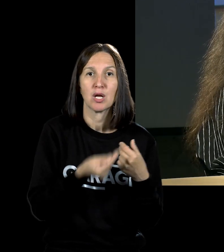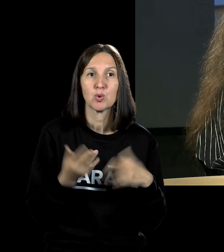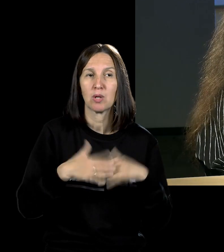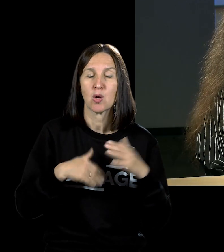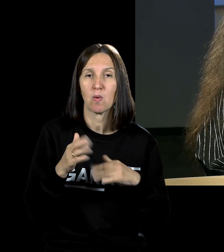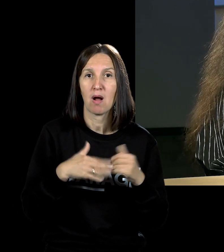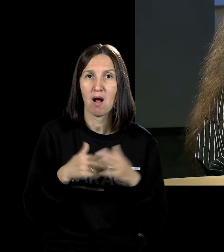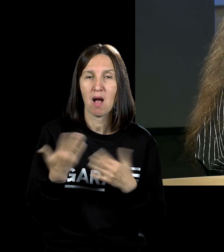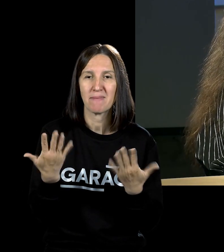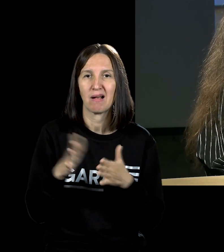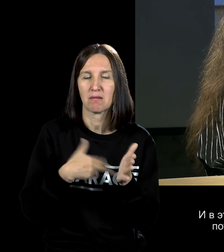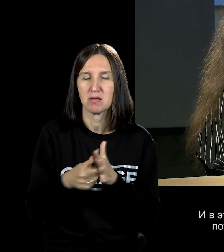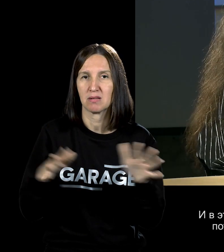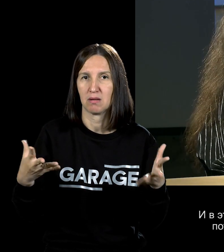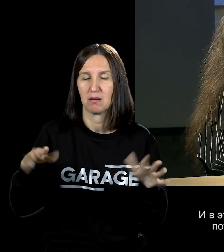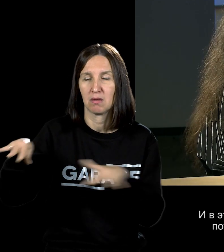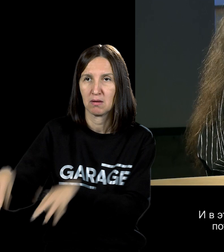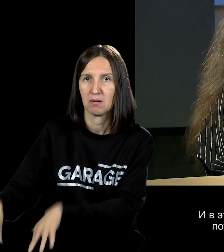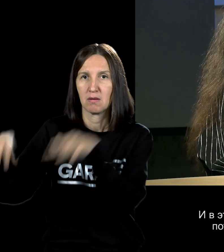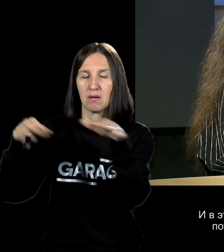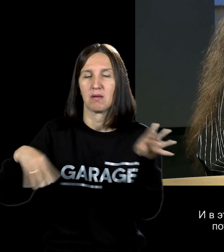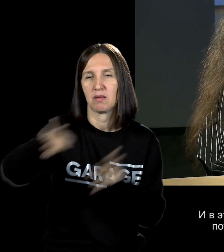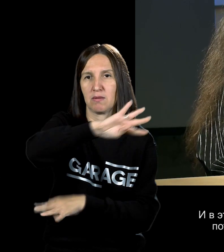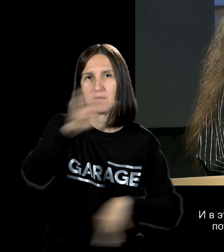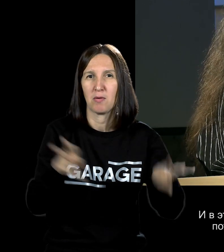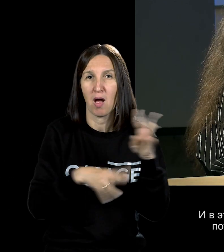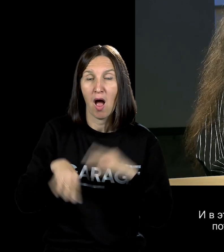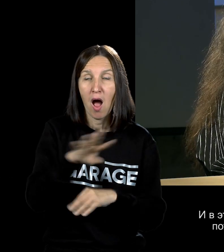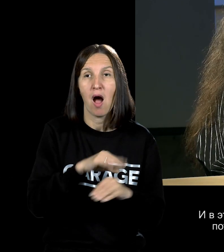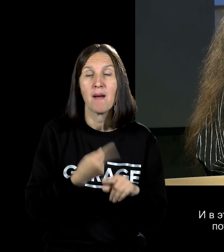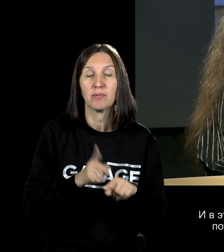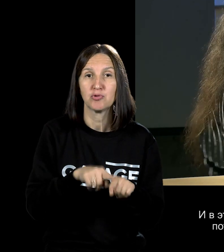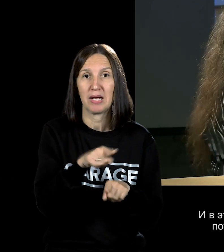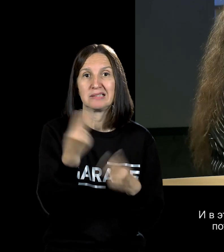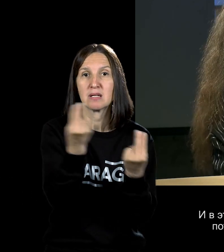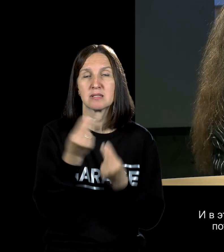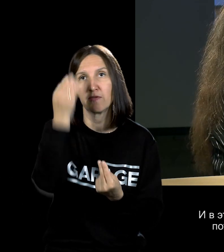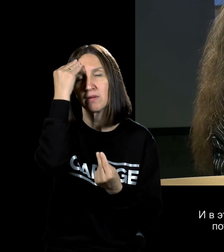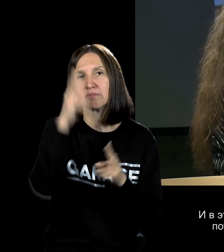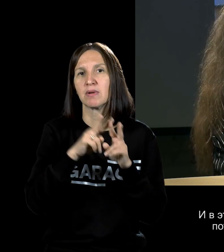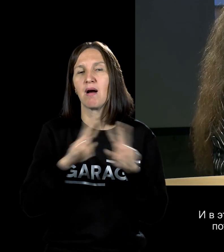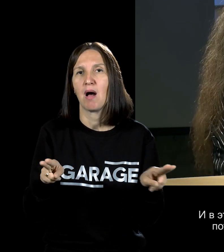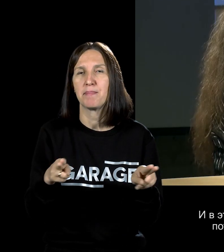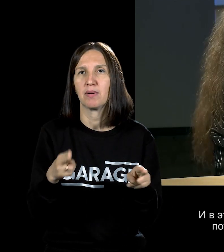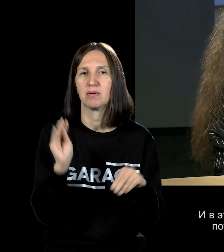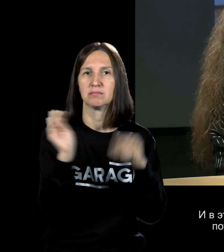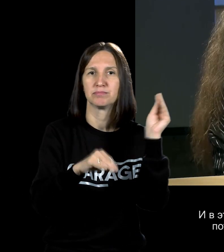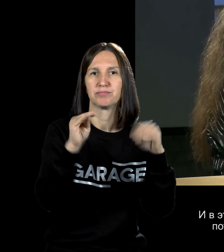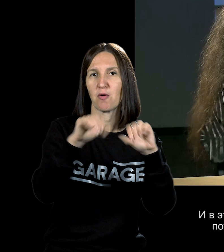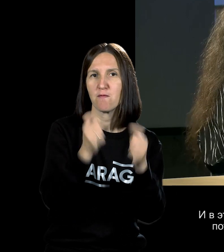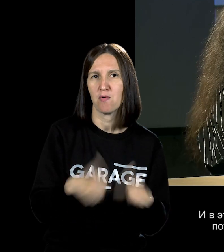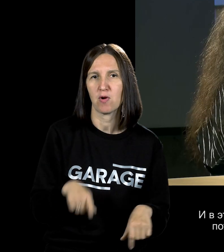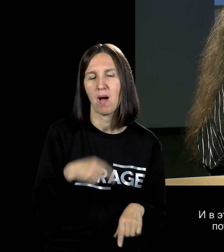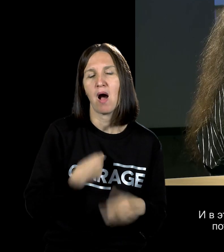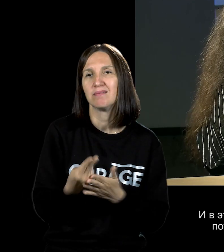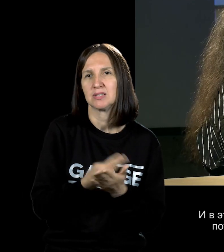руками, испачканными в краске, и в этот момент рисование становится подобно скульптуре, потому что он как бы лепит форму, а не